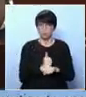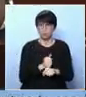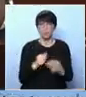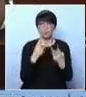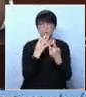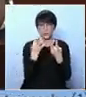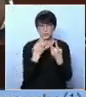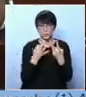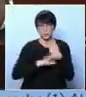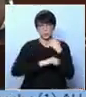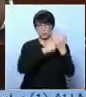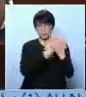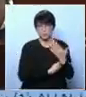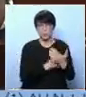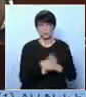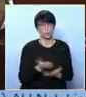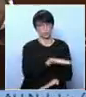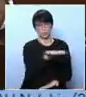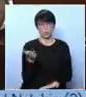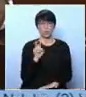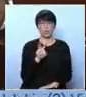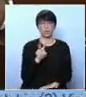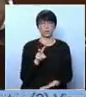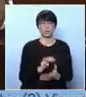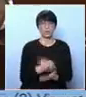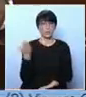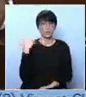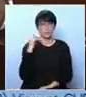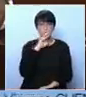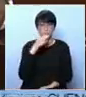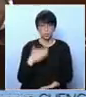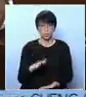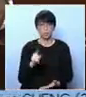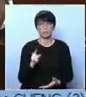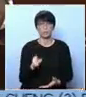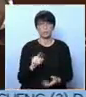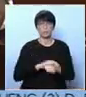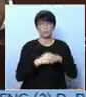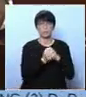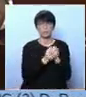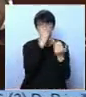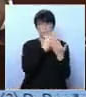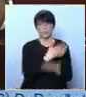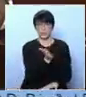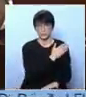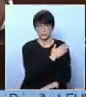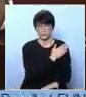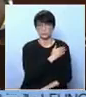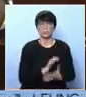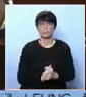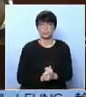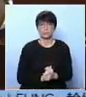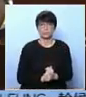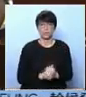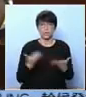呢個係明眼，大家睇得到，亦都你喺較早前講呢個係我哋憲制嘅責任。咁既然而家我哋都